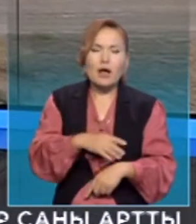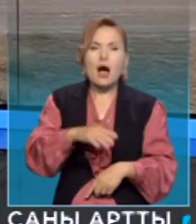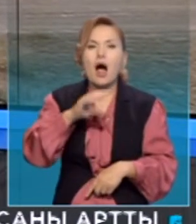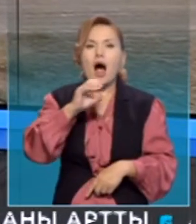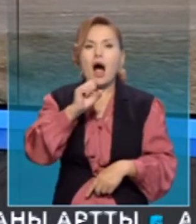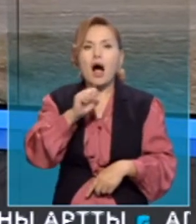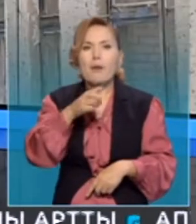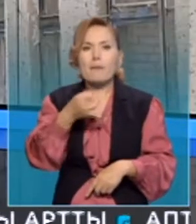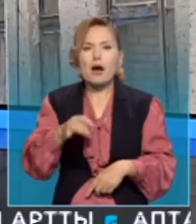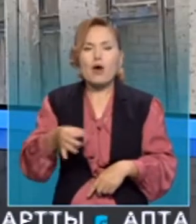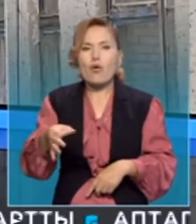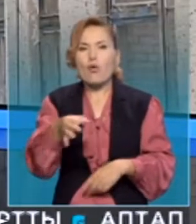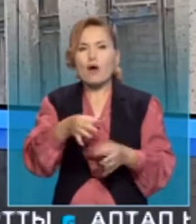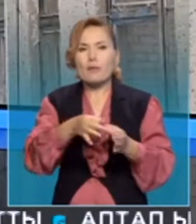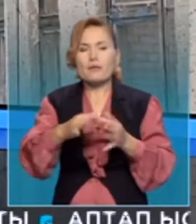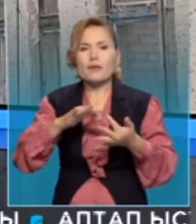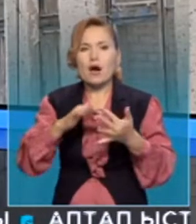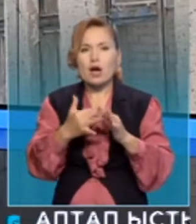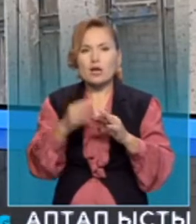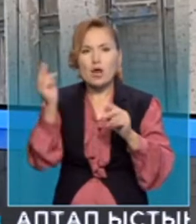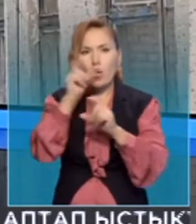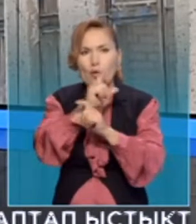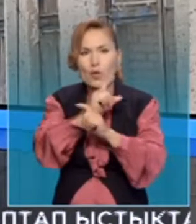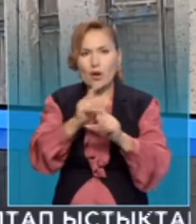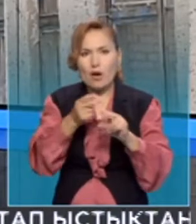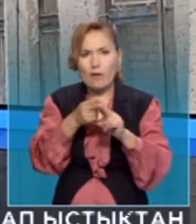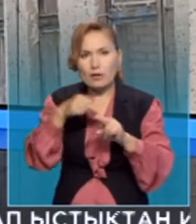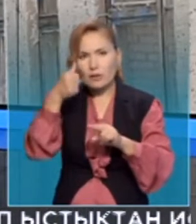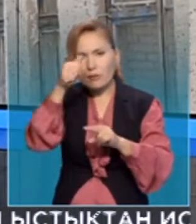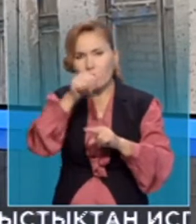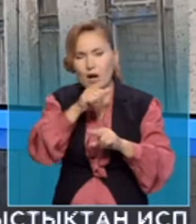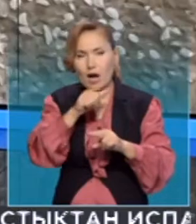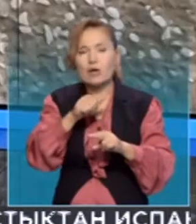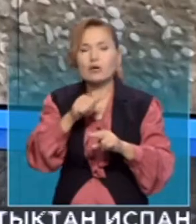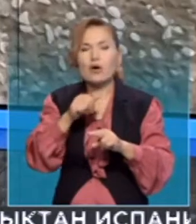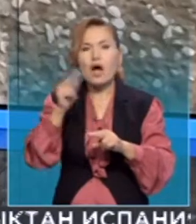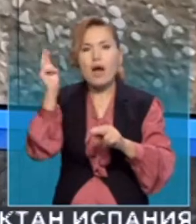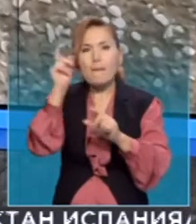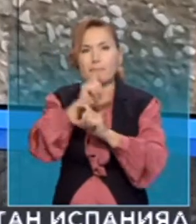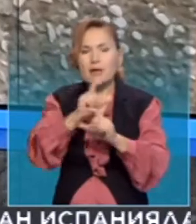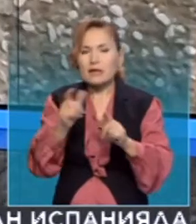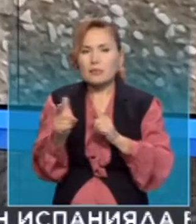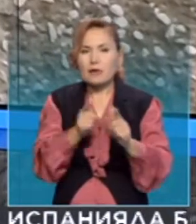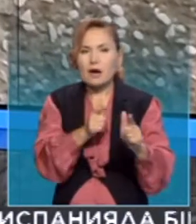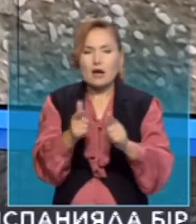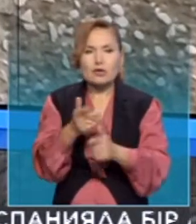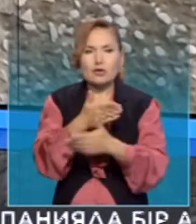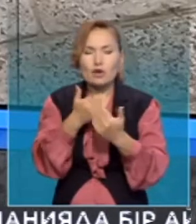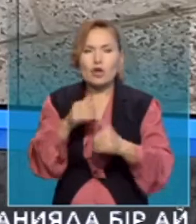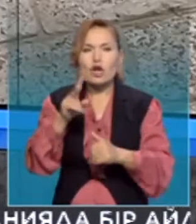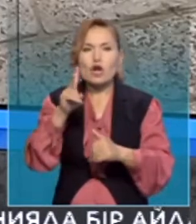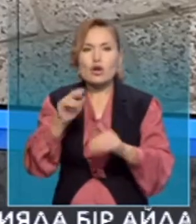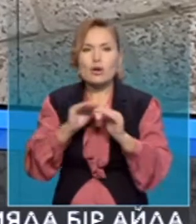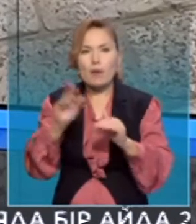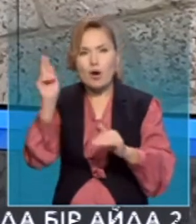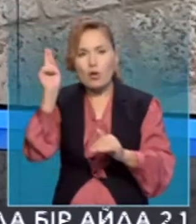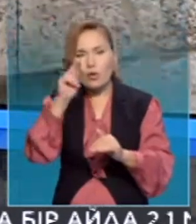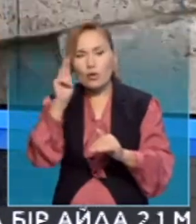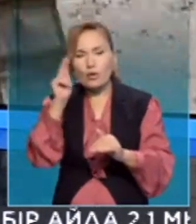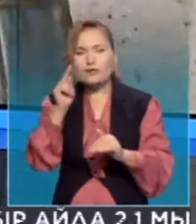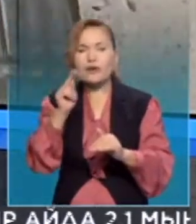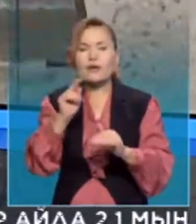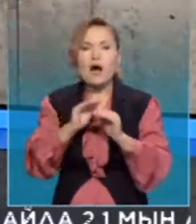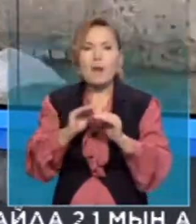Абай облысы Екпін ауылындағы орта мектеп биылғы оқу жылына дайын емес. 200-ден астам бала оқитын білім ошағының төбесінен жылдар бойы